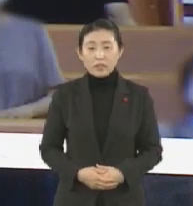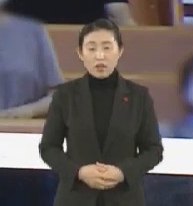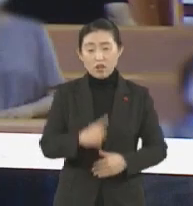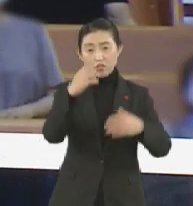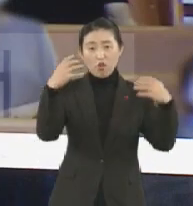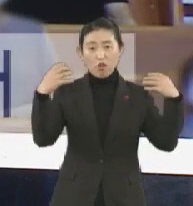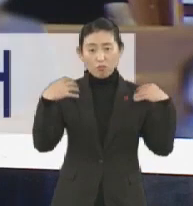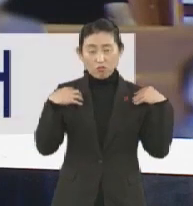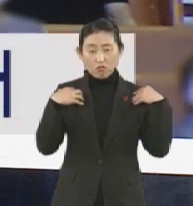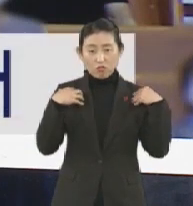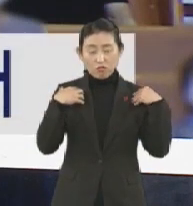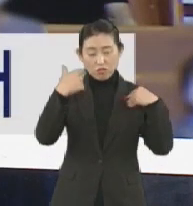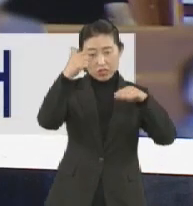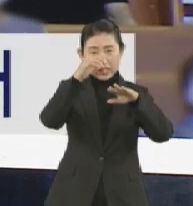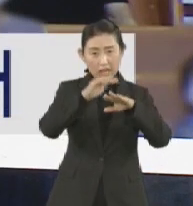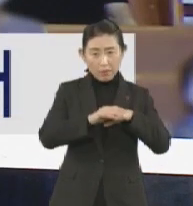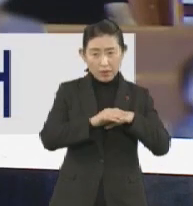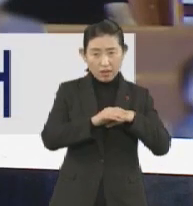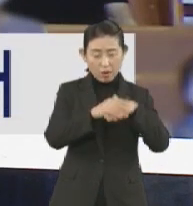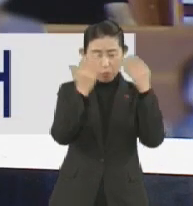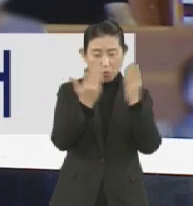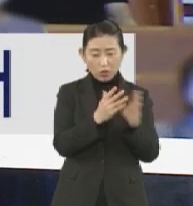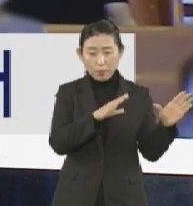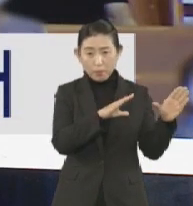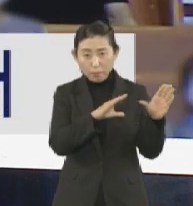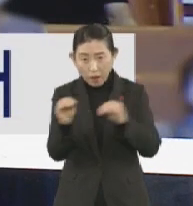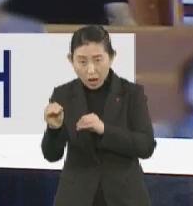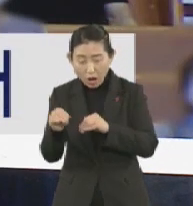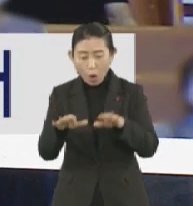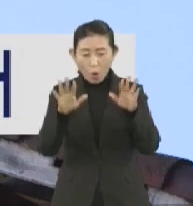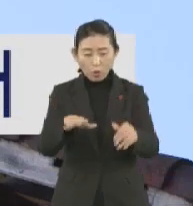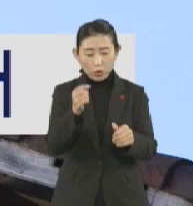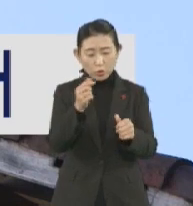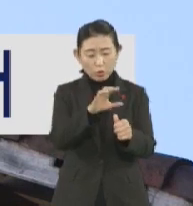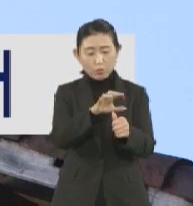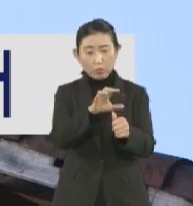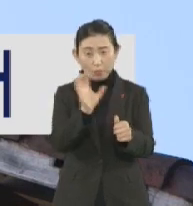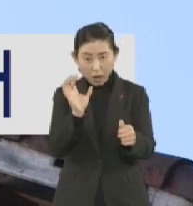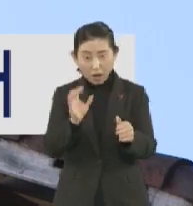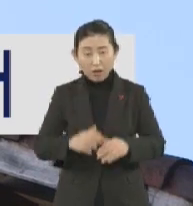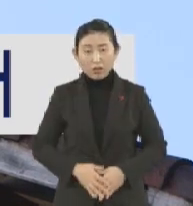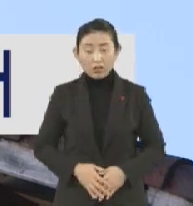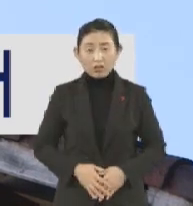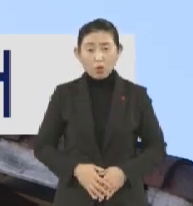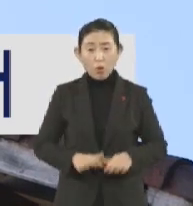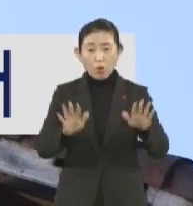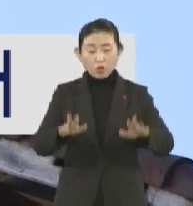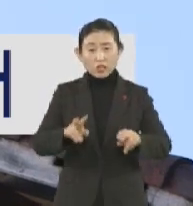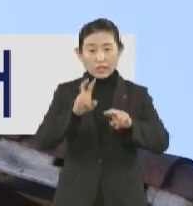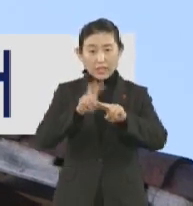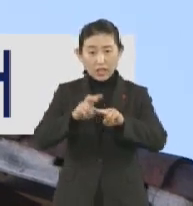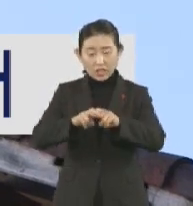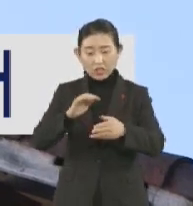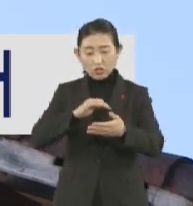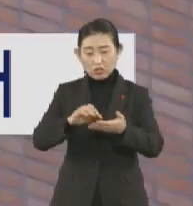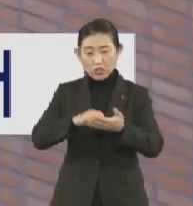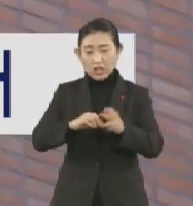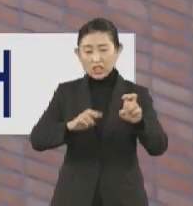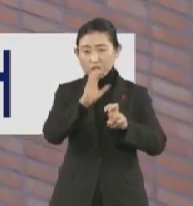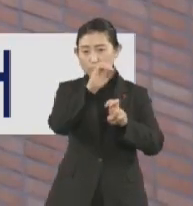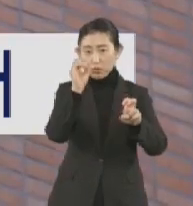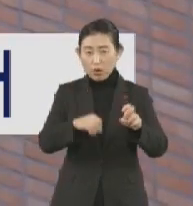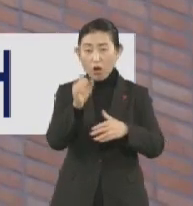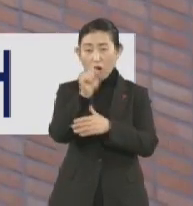정부가 사회적 거리 룩의 격상 으로 전면 금지했던 대면 예배를 허용한 뒤 첫 주일예배를 맞은 교회와